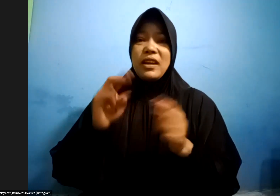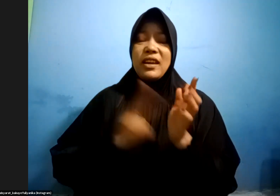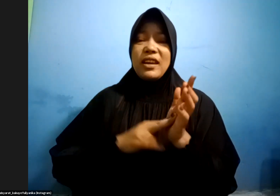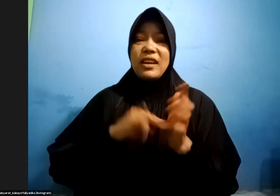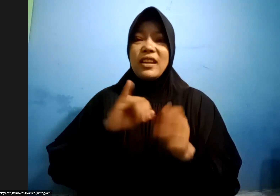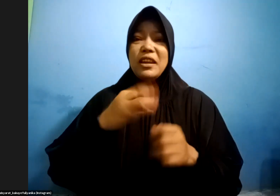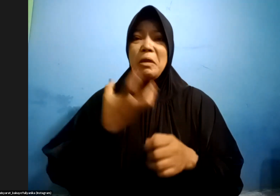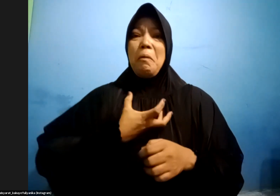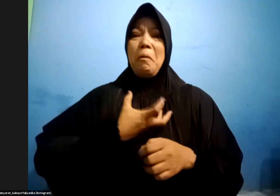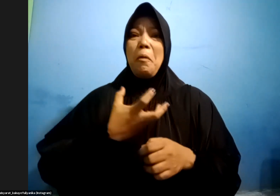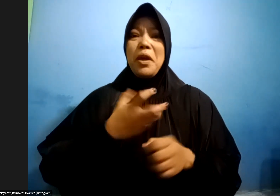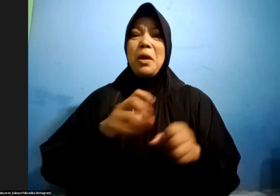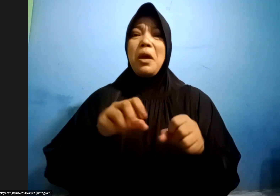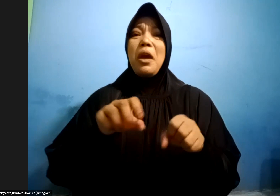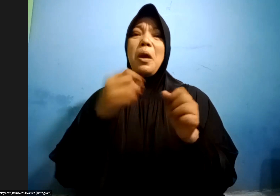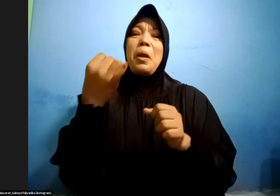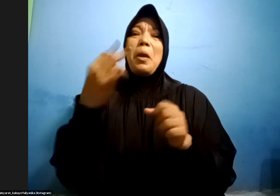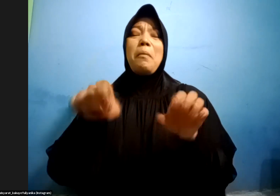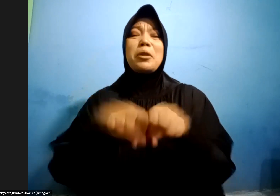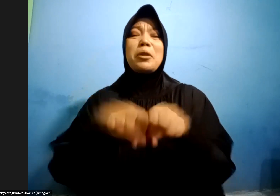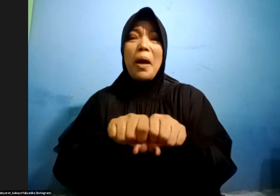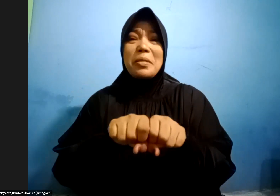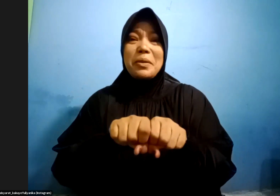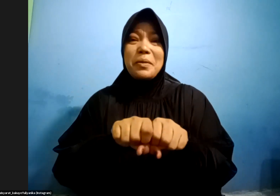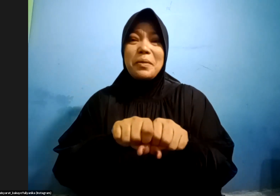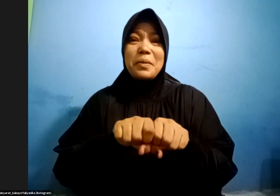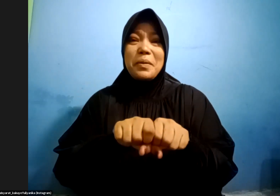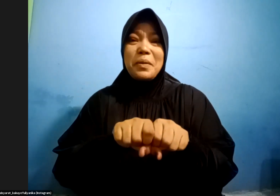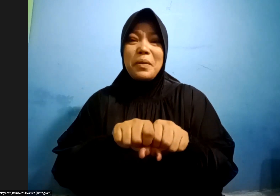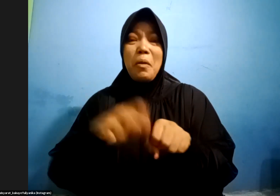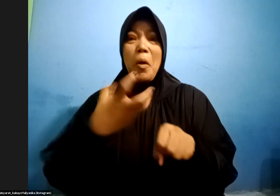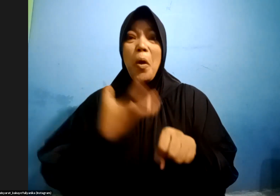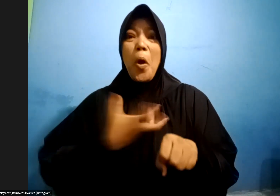sepatu, masakan kesukaan enggak ya? Hobi saya makan.